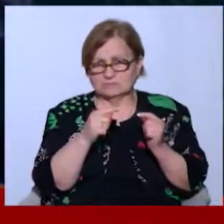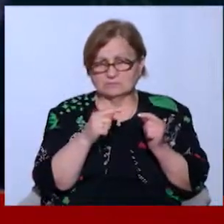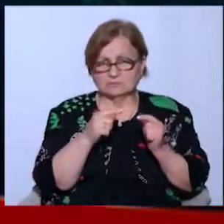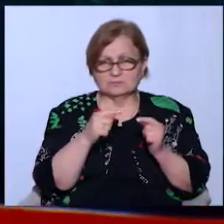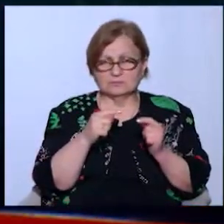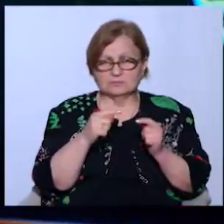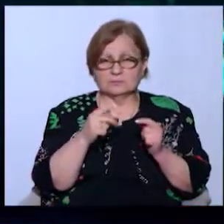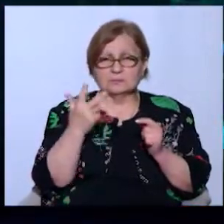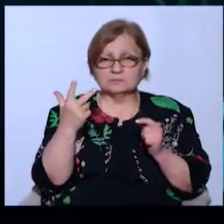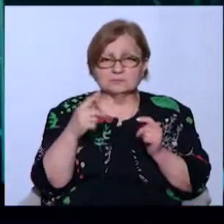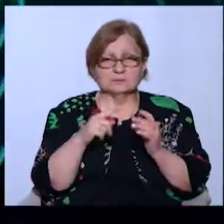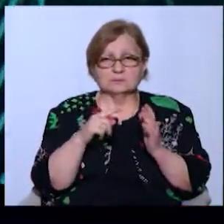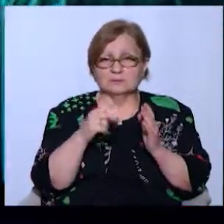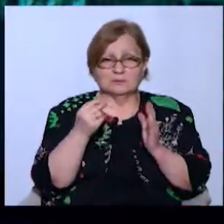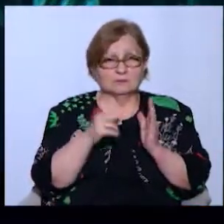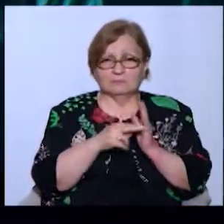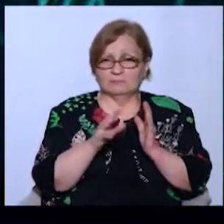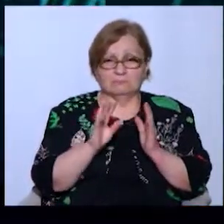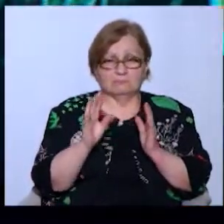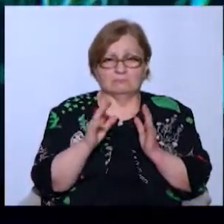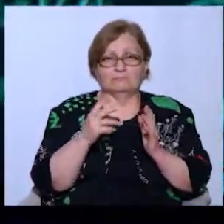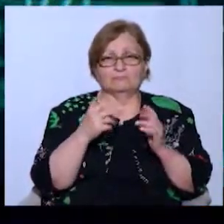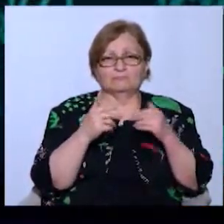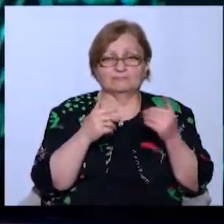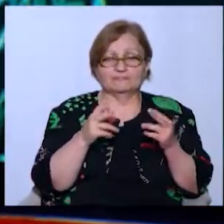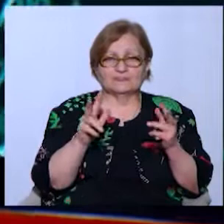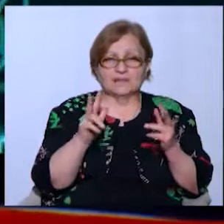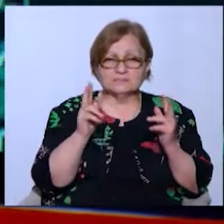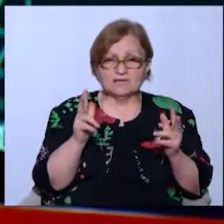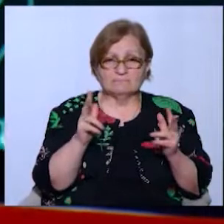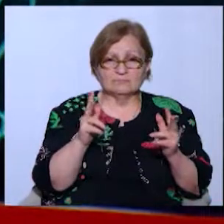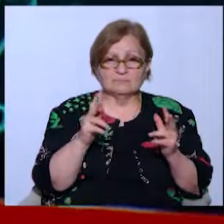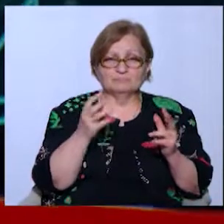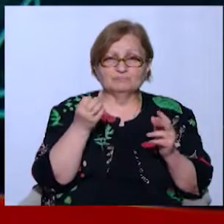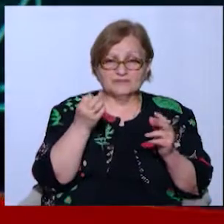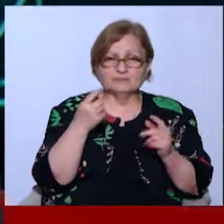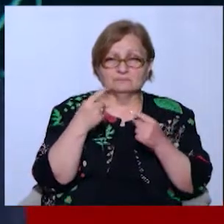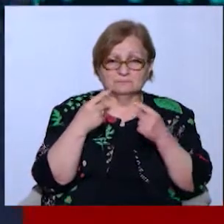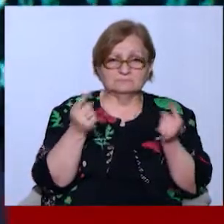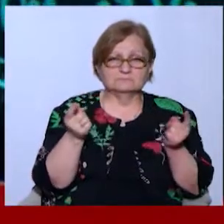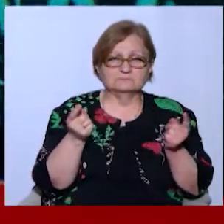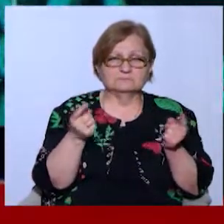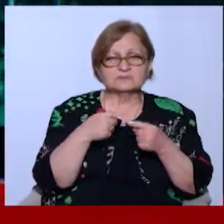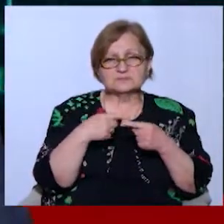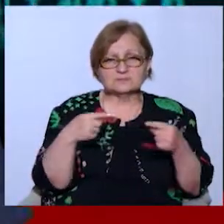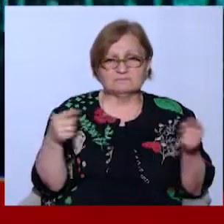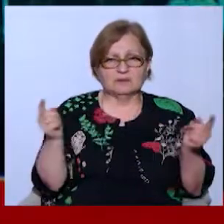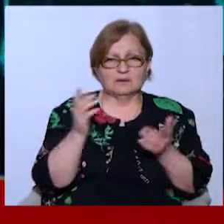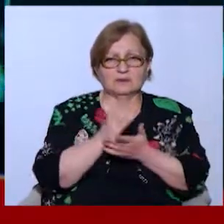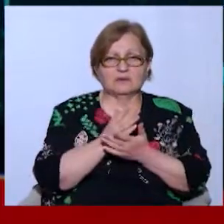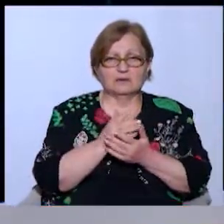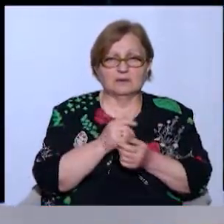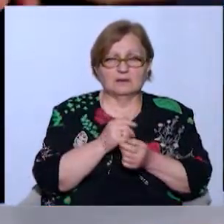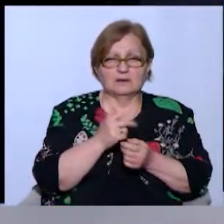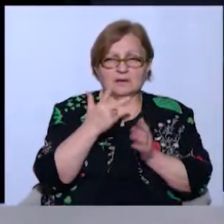იქნება 3 საფასური, მაგრამ სინამდვილეში არა. 3 გერბის და საფასურის 3 საფასურის გარდა კიდე ბევრი სხვადასხვა ვარიანტი გვაქვს.